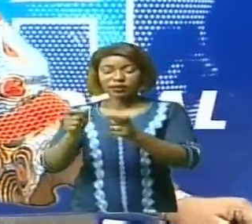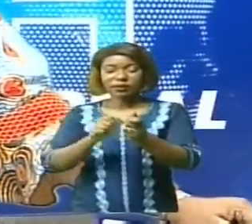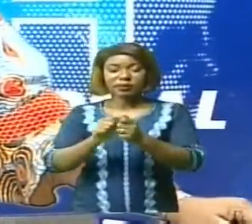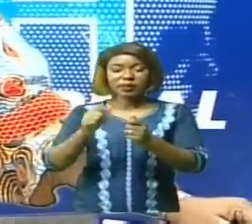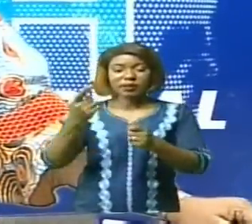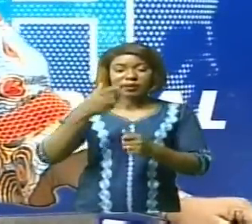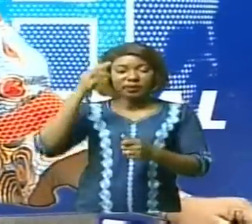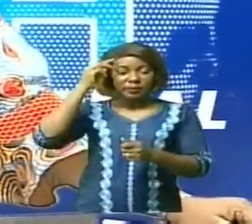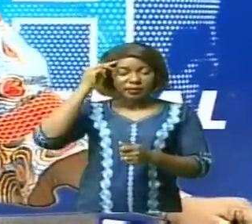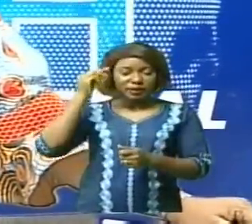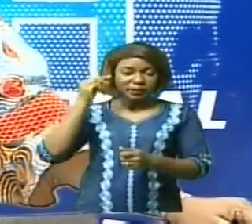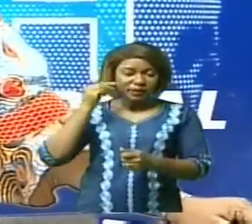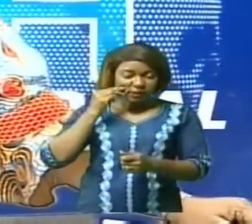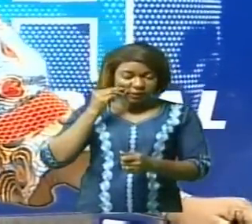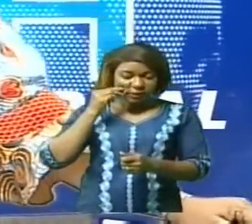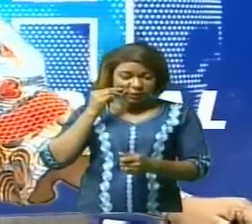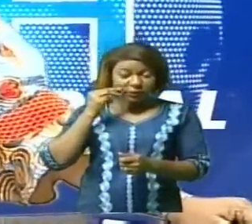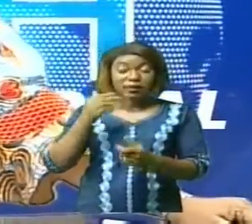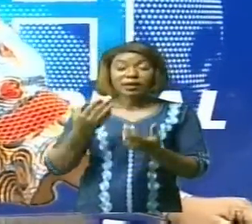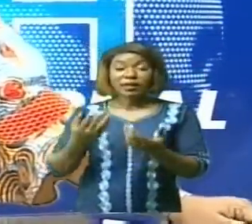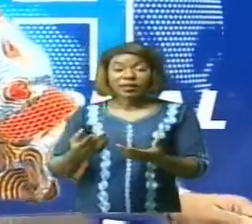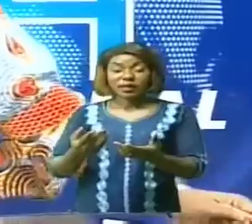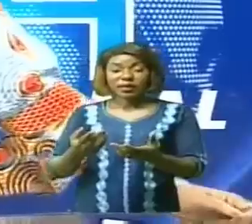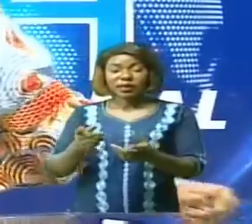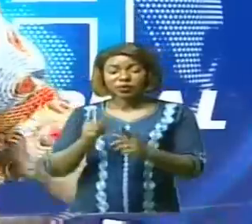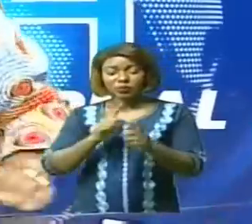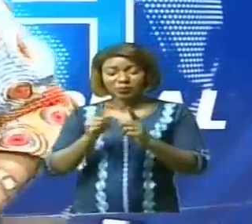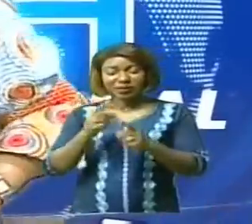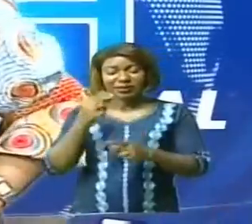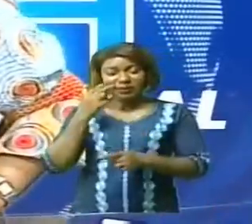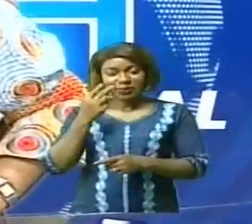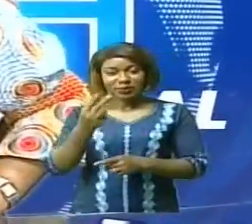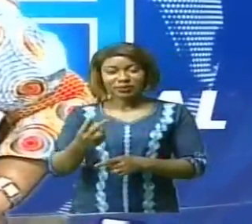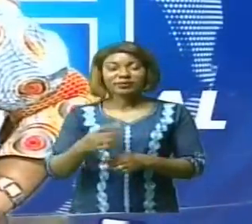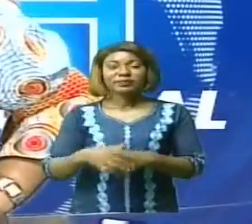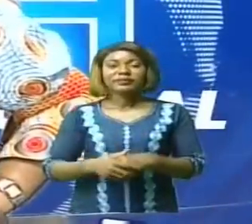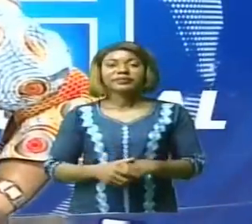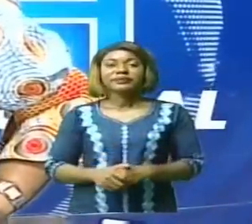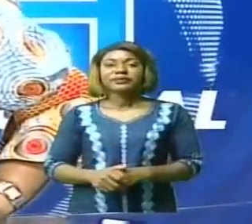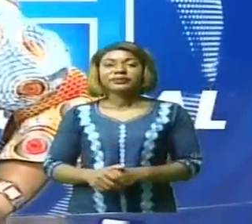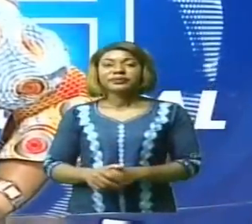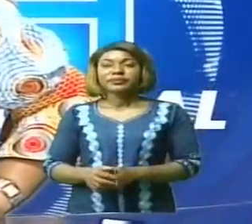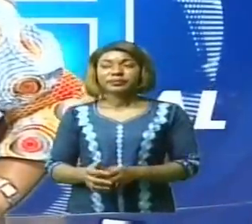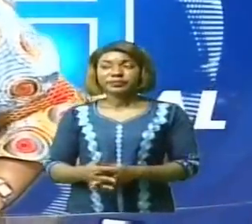Jean-Michel Samalukonde ce jeudi. Patrice Tondouango, Marcel Mubenga et bienvenue au Salar.